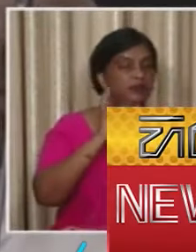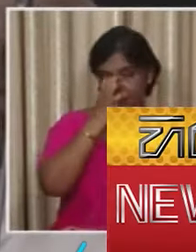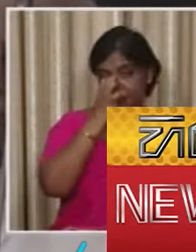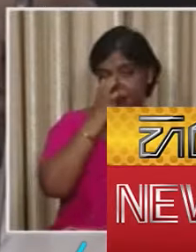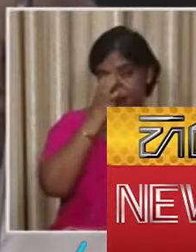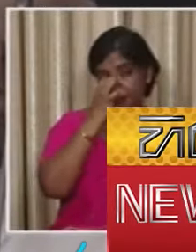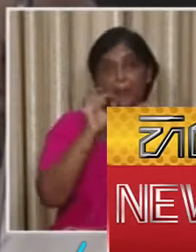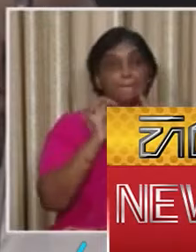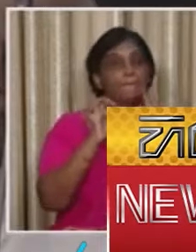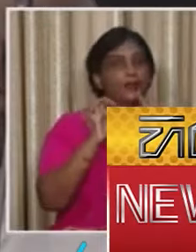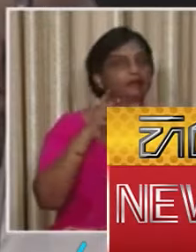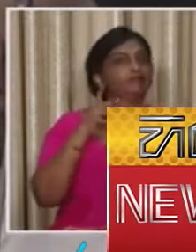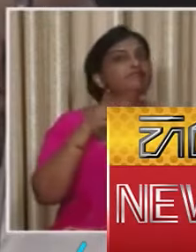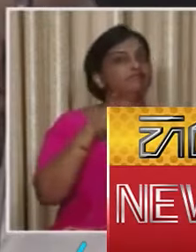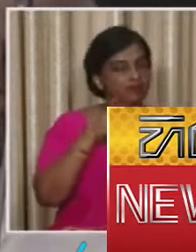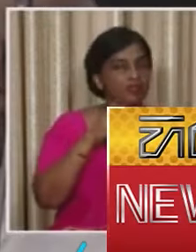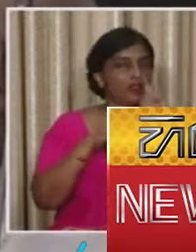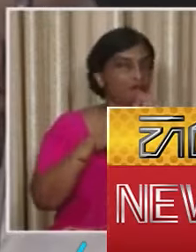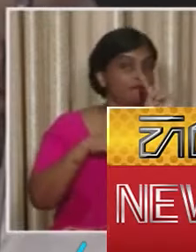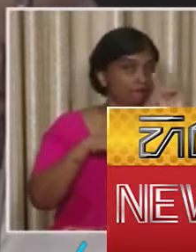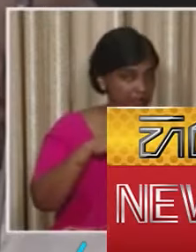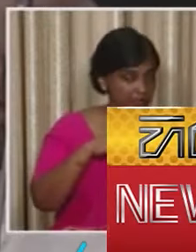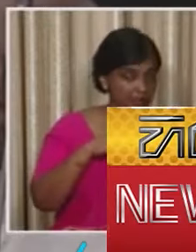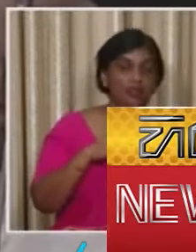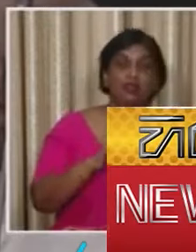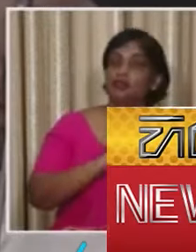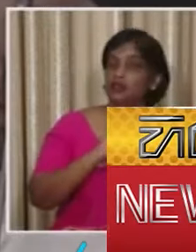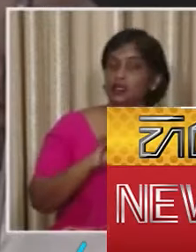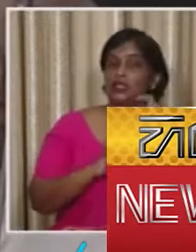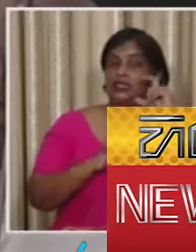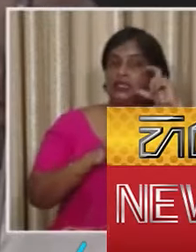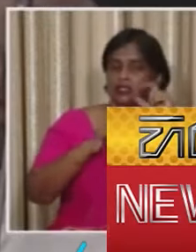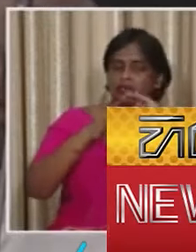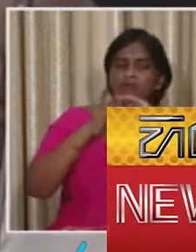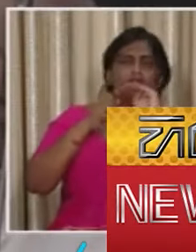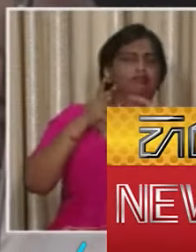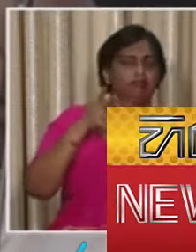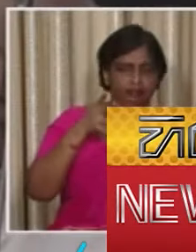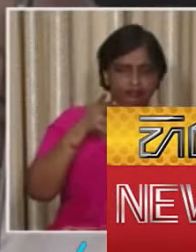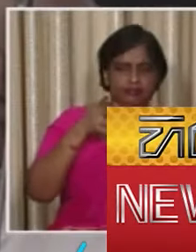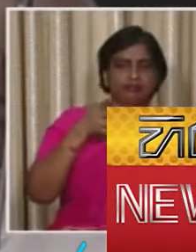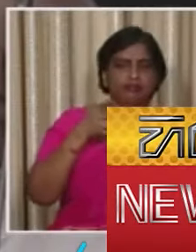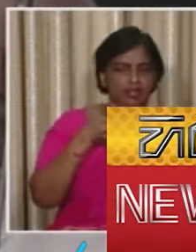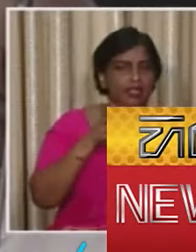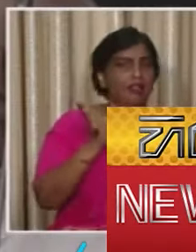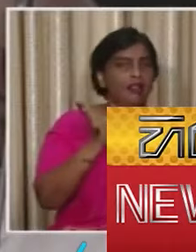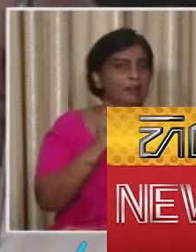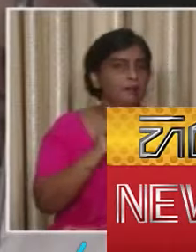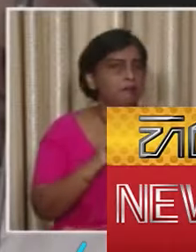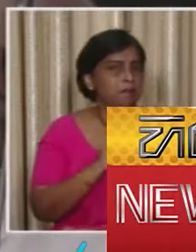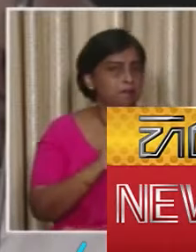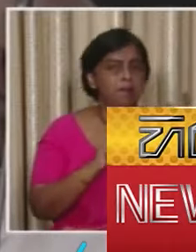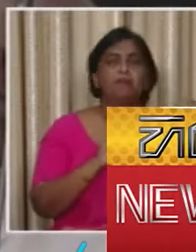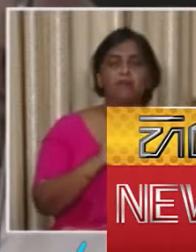කිරීමවල B මට්ටමේ. 2020 ශ්‍රී ලංකාව C මට්ටමට පහත දැම්මා. ඒ කියන්නේ ණය ගෙවා ගන්නට බැරි